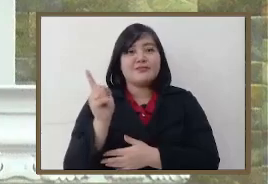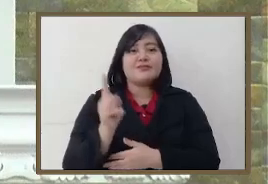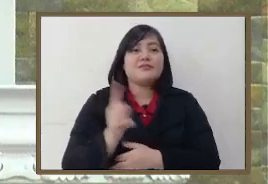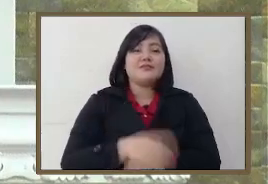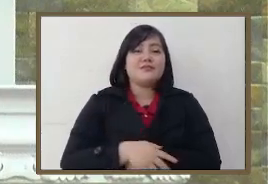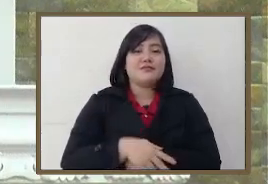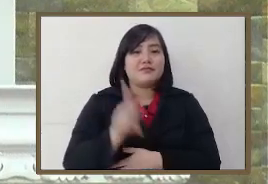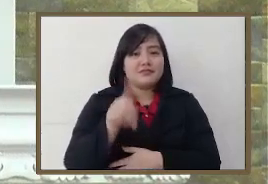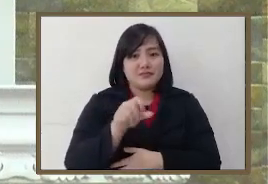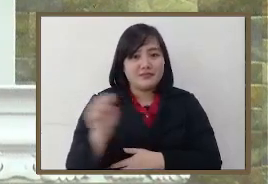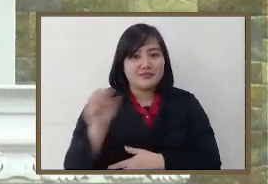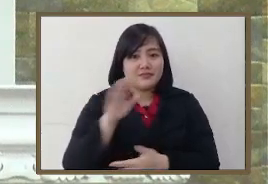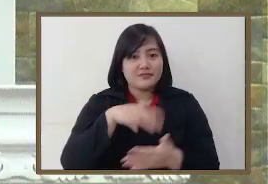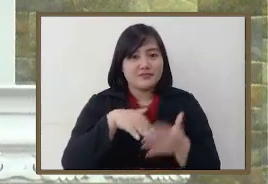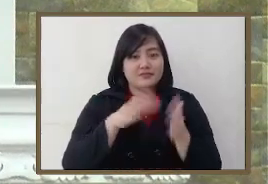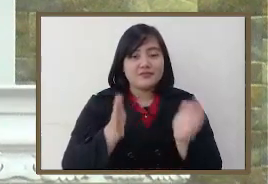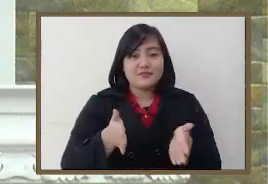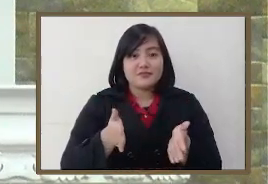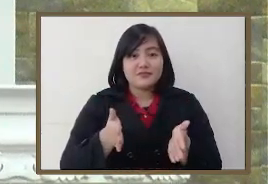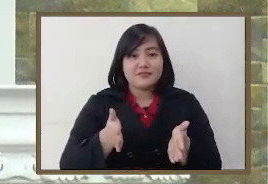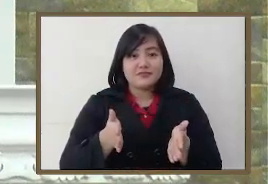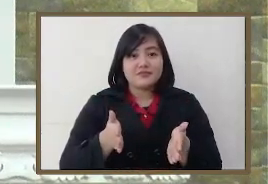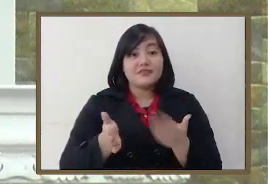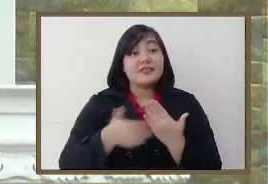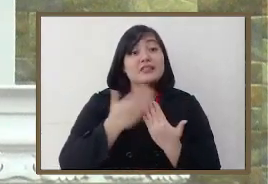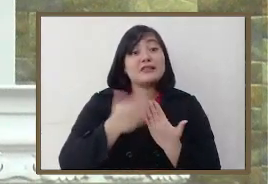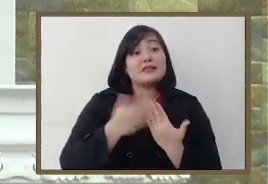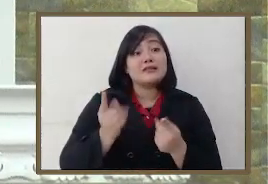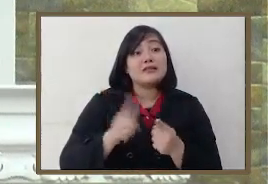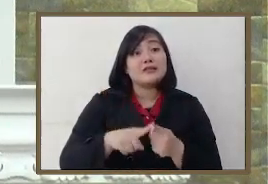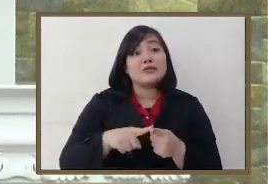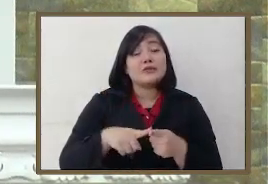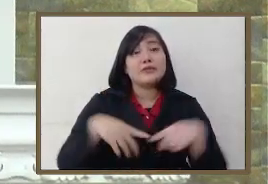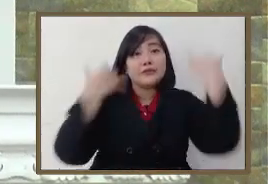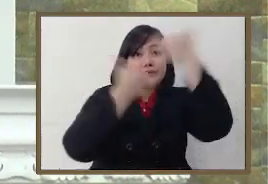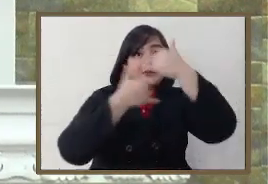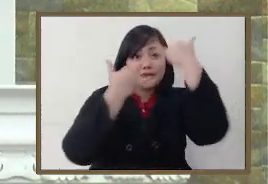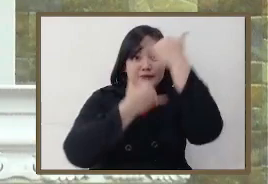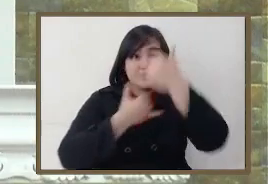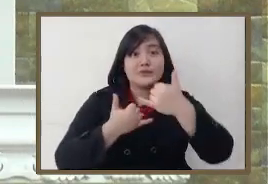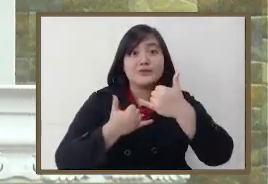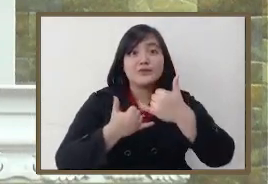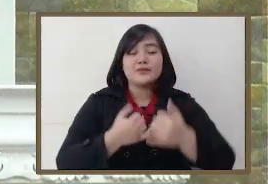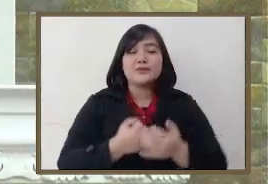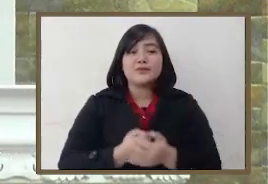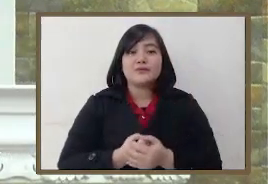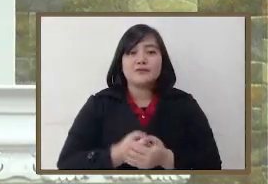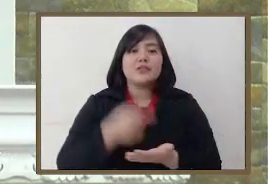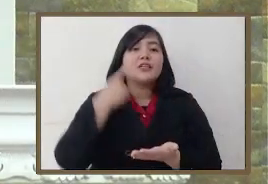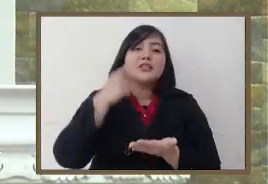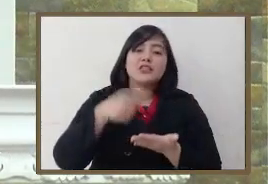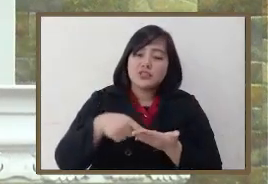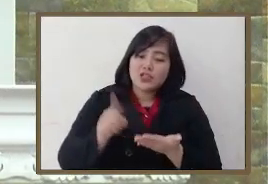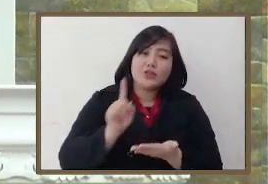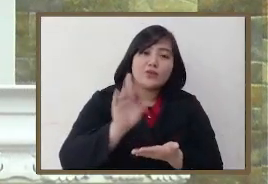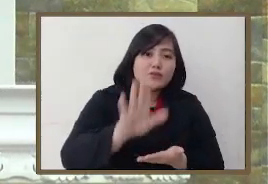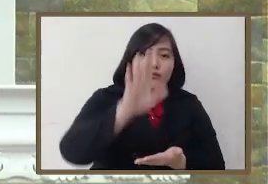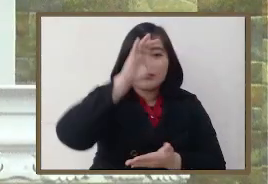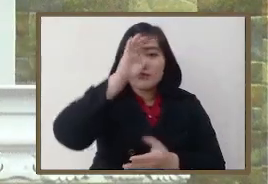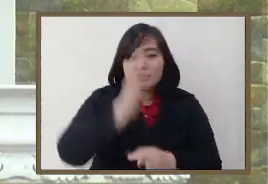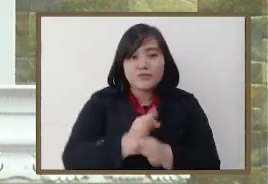medyo nag-shift kayo ng konti, medyo natahimik kayo, medyo siya sa atin yung mabuti para ng palataya